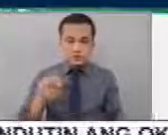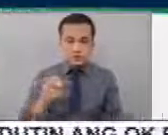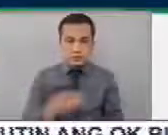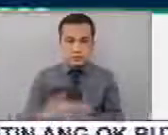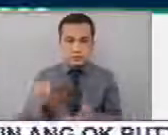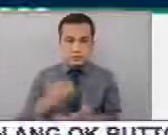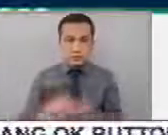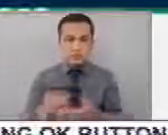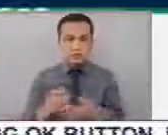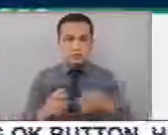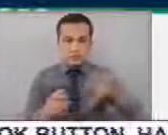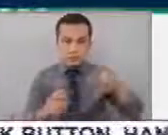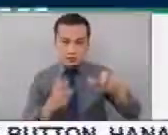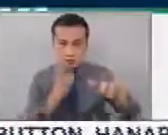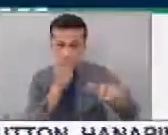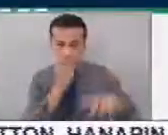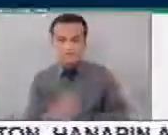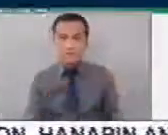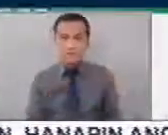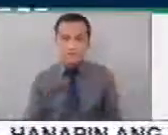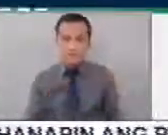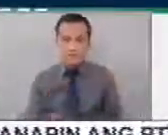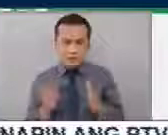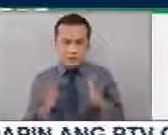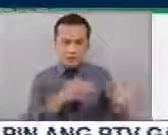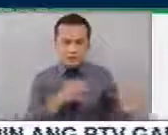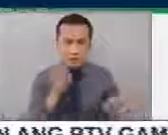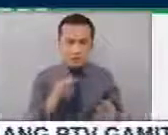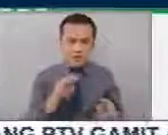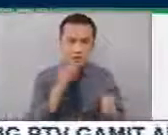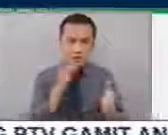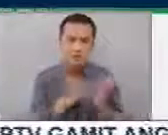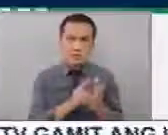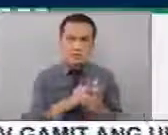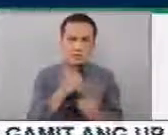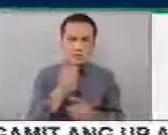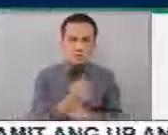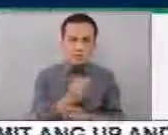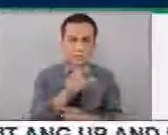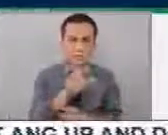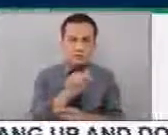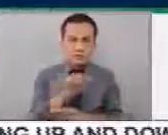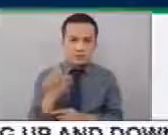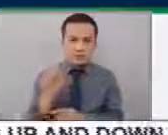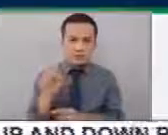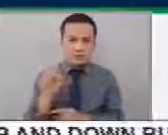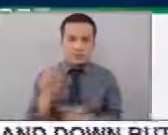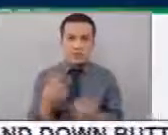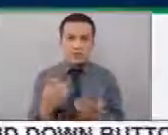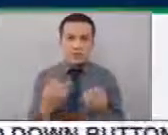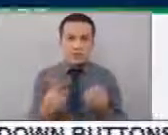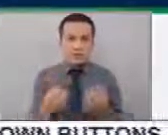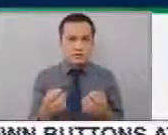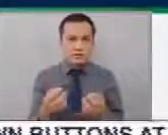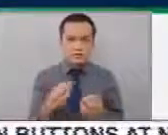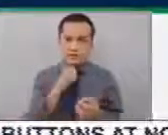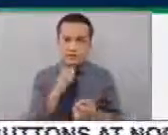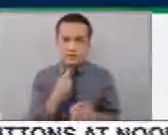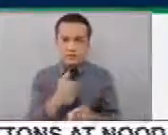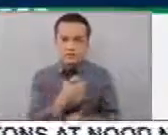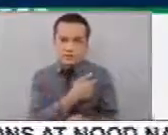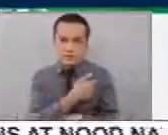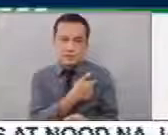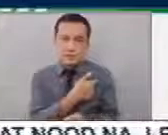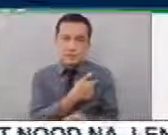dili ta severe or critical case na kinahanglan ta musulod dinha sa hospital o magpakitabang sa ato ang